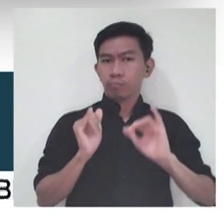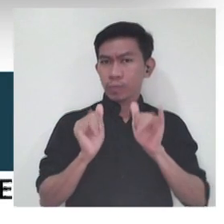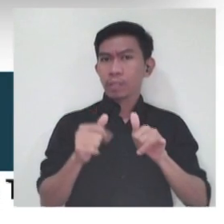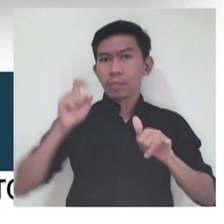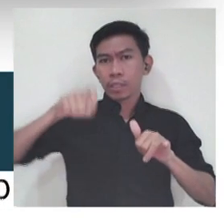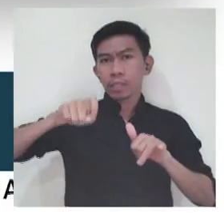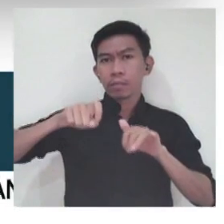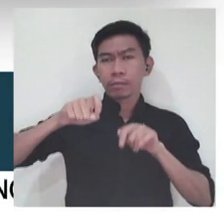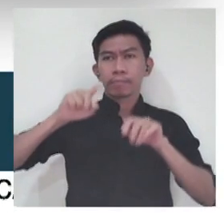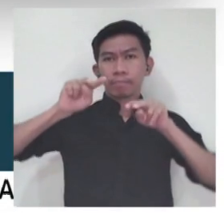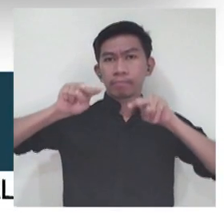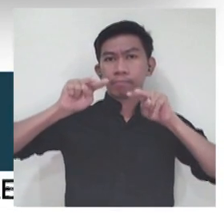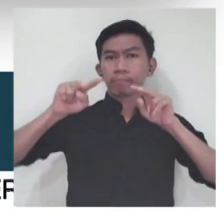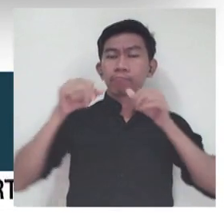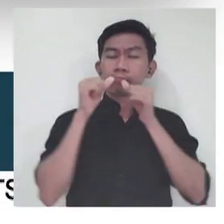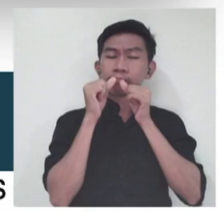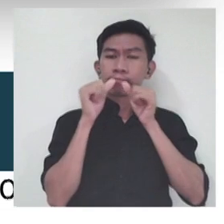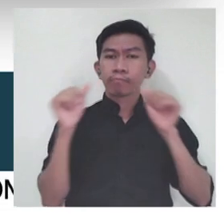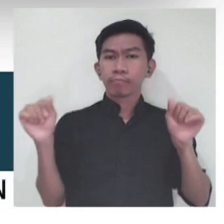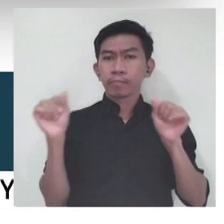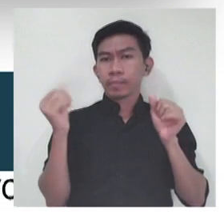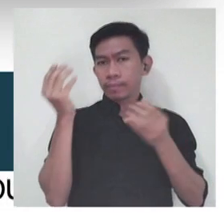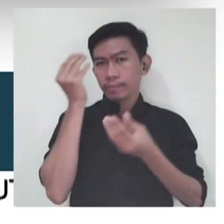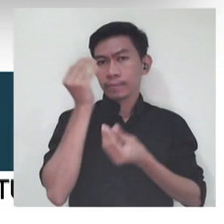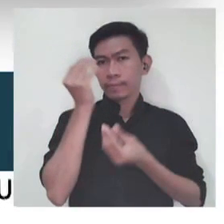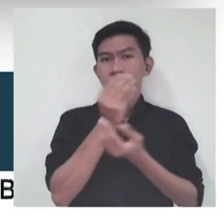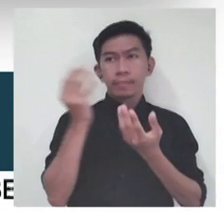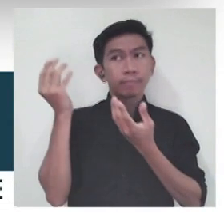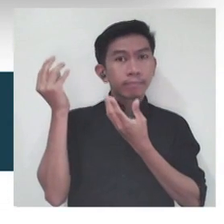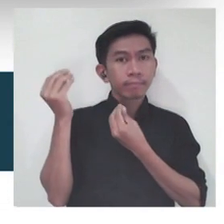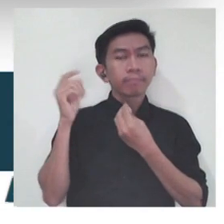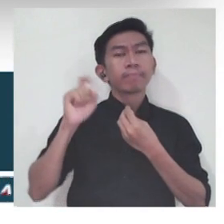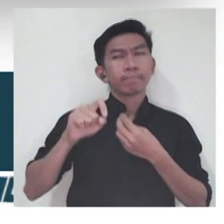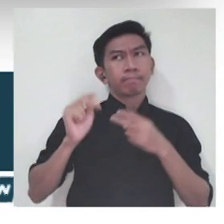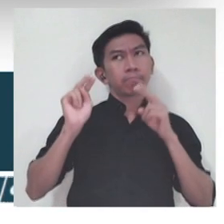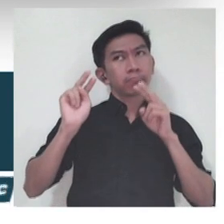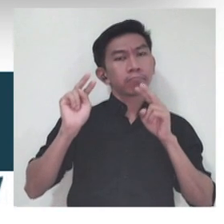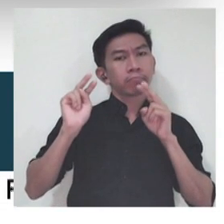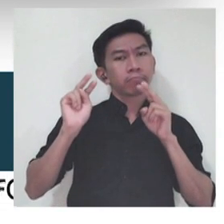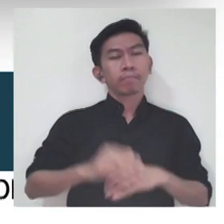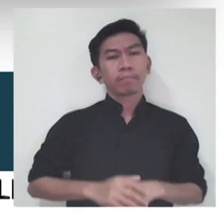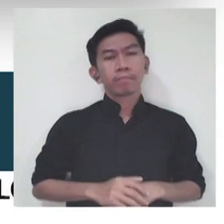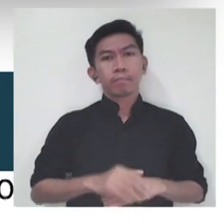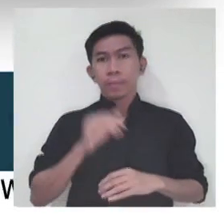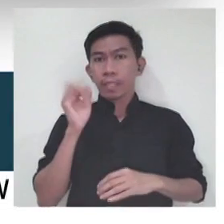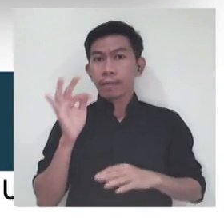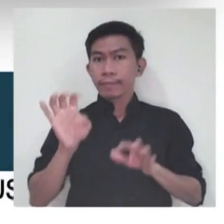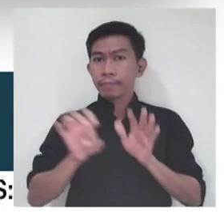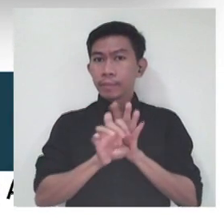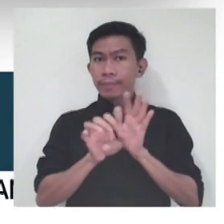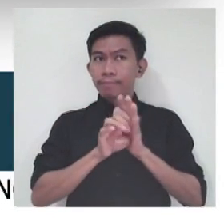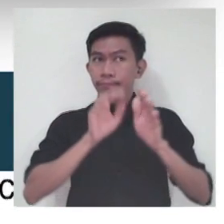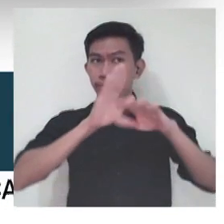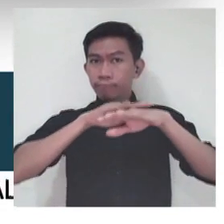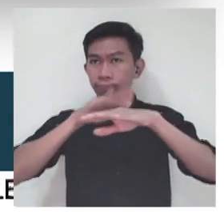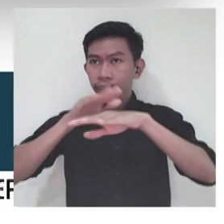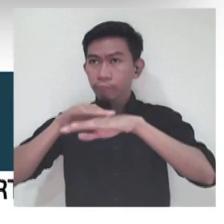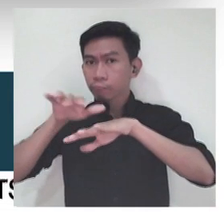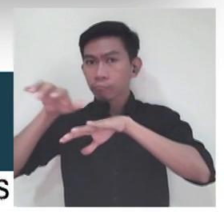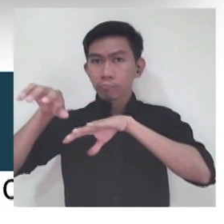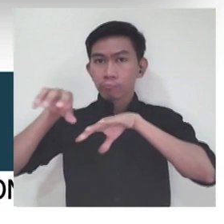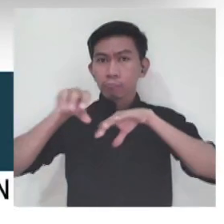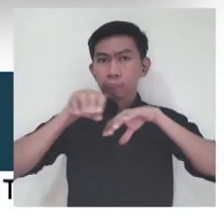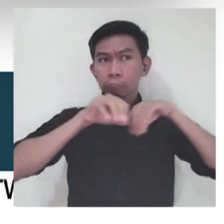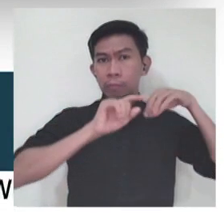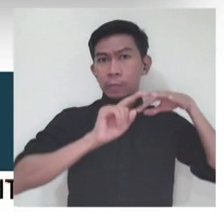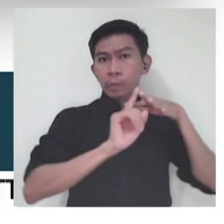mga announcements, sa mga information. At lalo na po no, kung tayo po ay palilikasin or i-request na lumikas muna sa